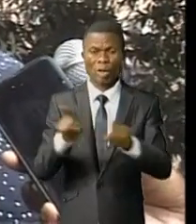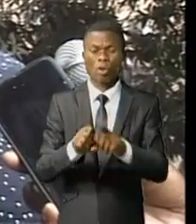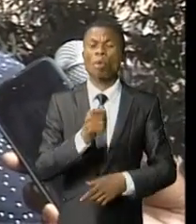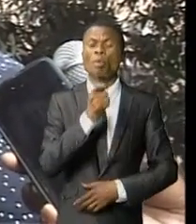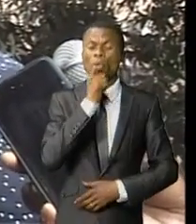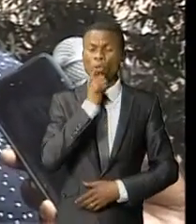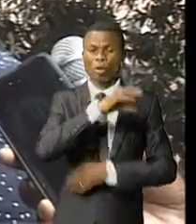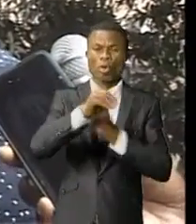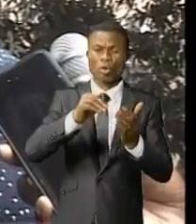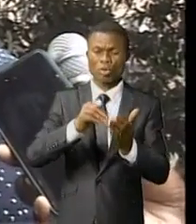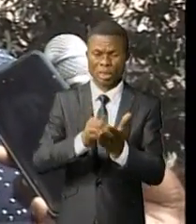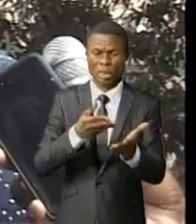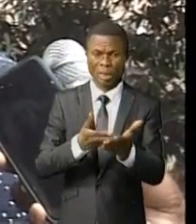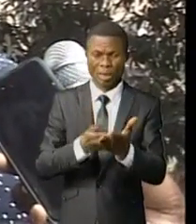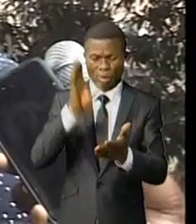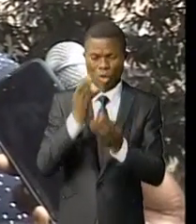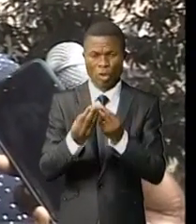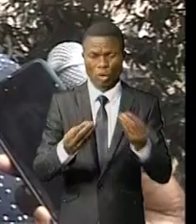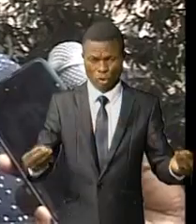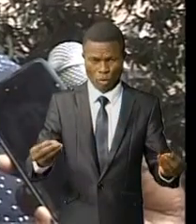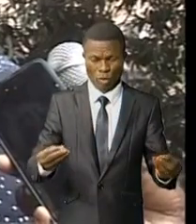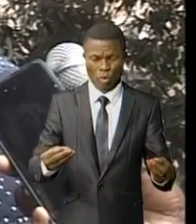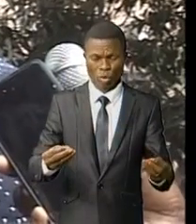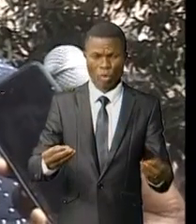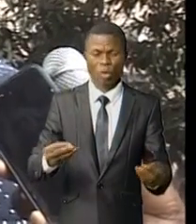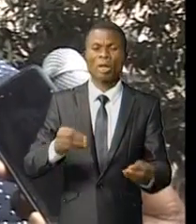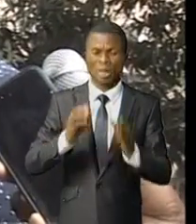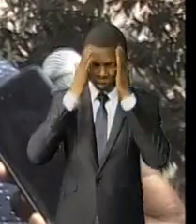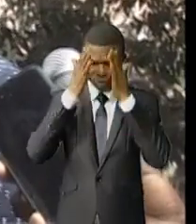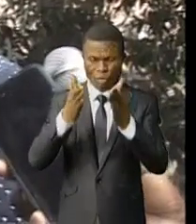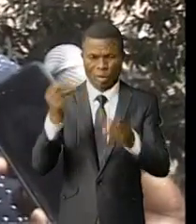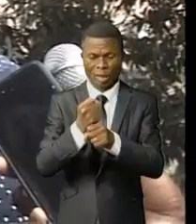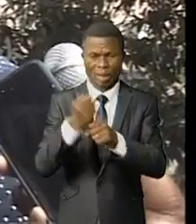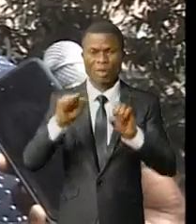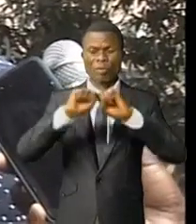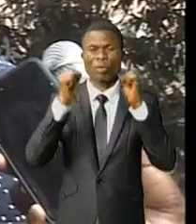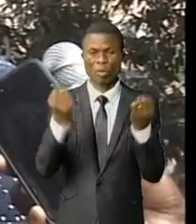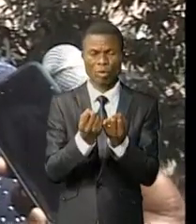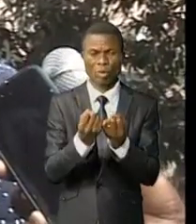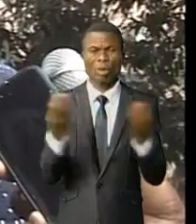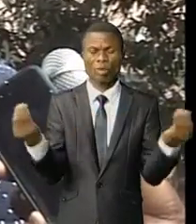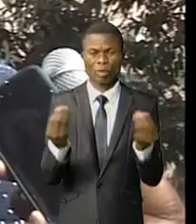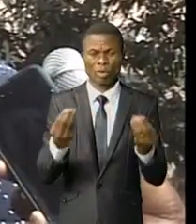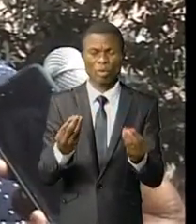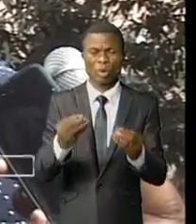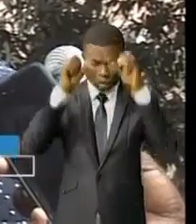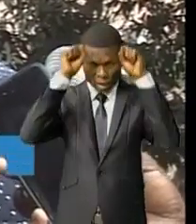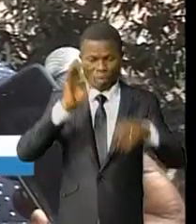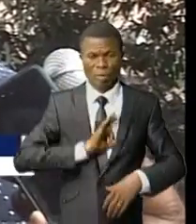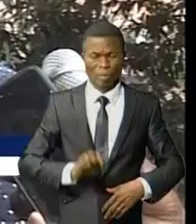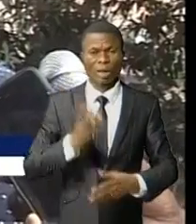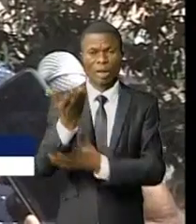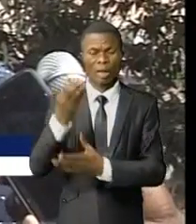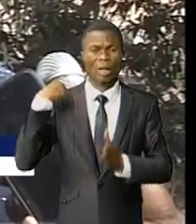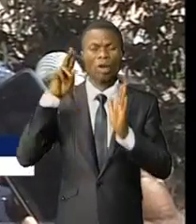autour duquel il veut faire graviter son action sociale. Et voilà pourquoi il a demandé au gouvernement